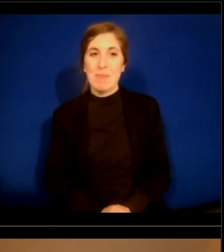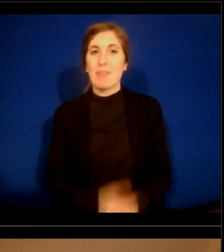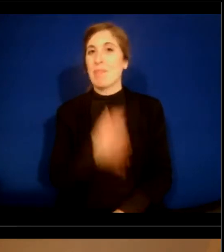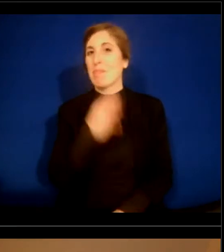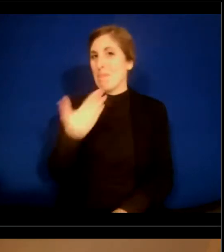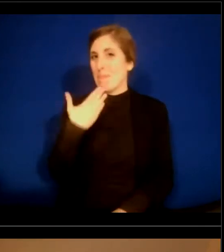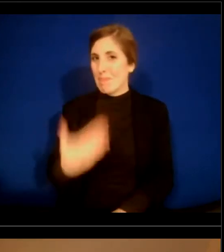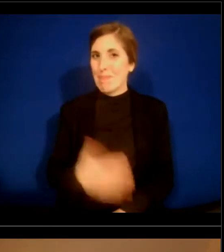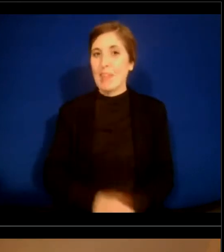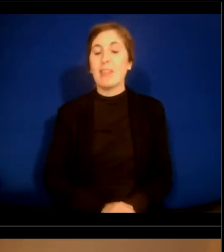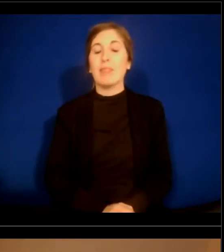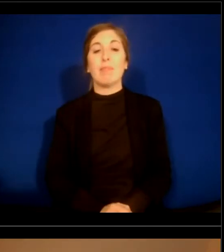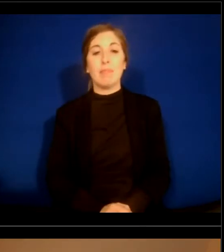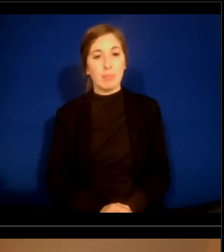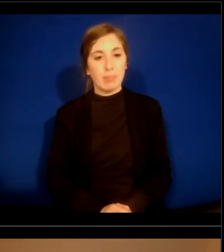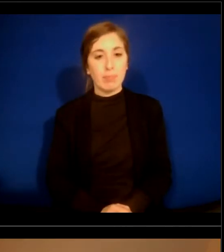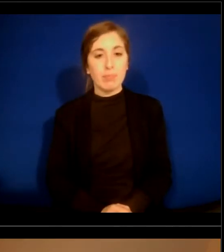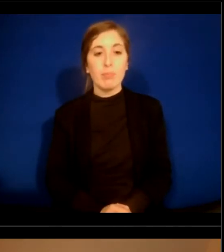grazie. Allora,